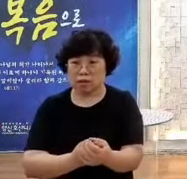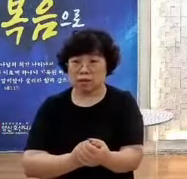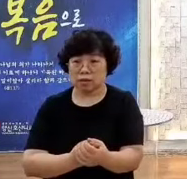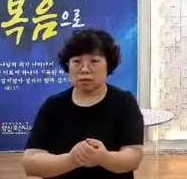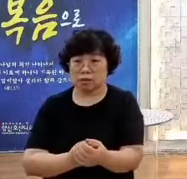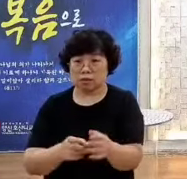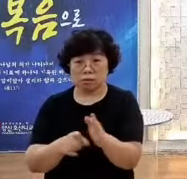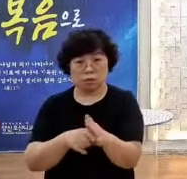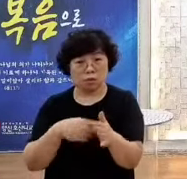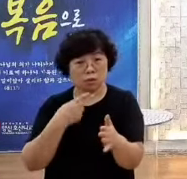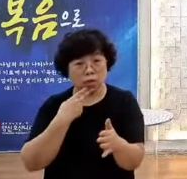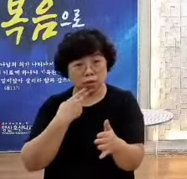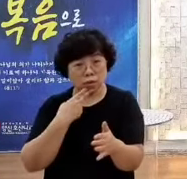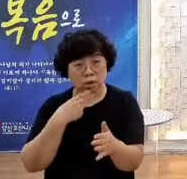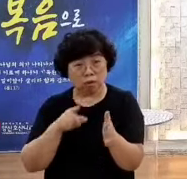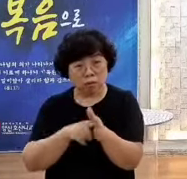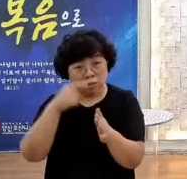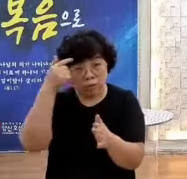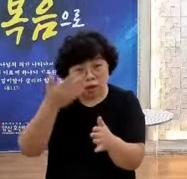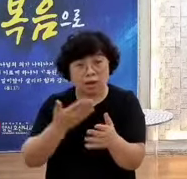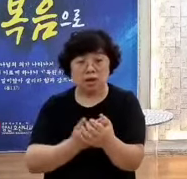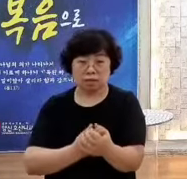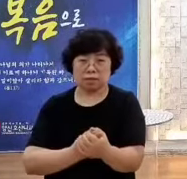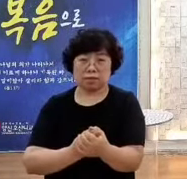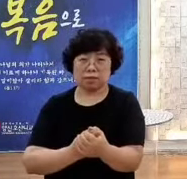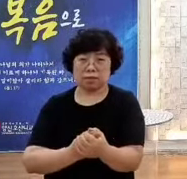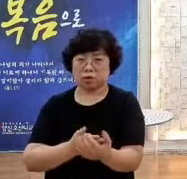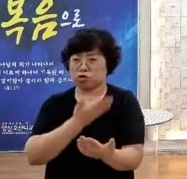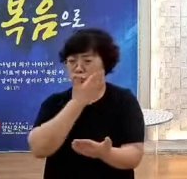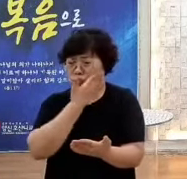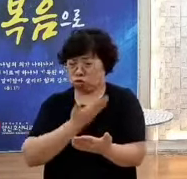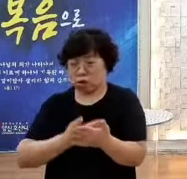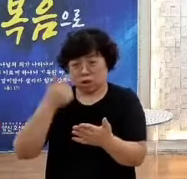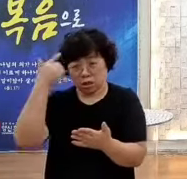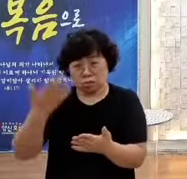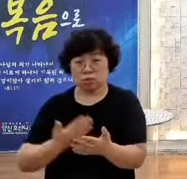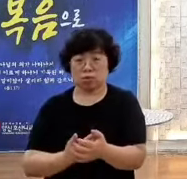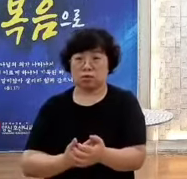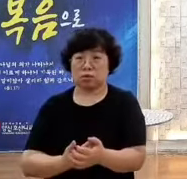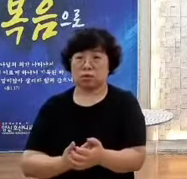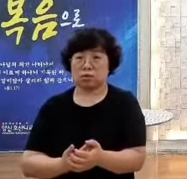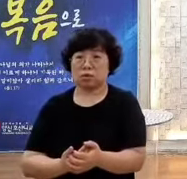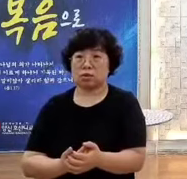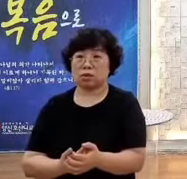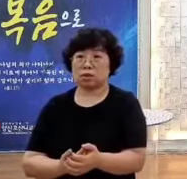안 믿으세요? 그럼 이게 정말 중요한 질문이었어요.